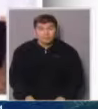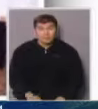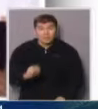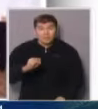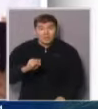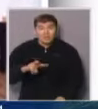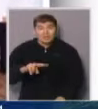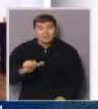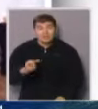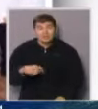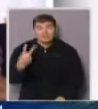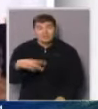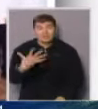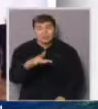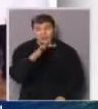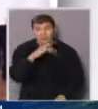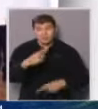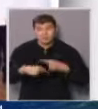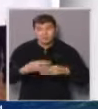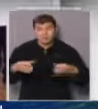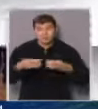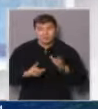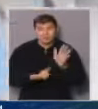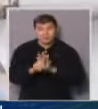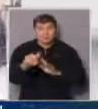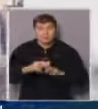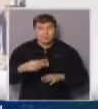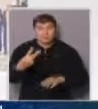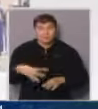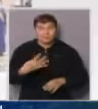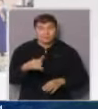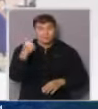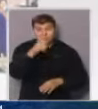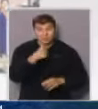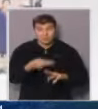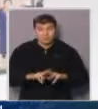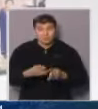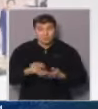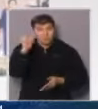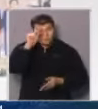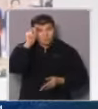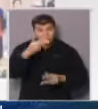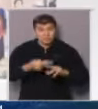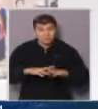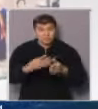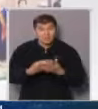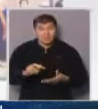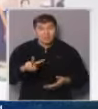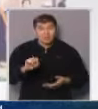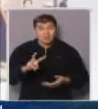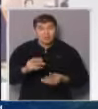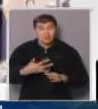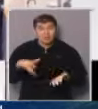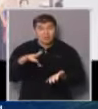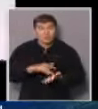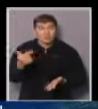Александр Погодаев родился 25 декабря 1924 года в семье рабочих. Учился в средней школе имени Ломоносова в